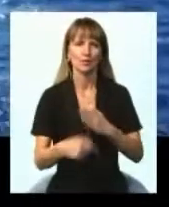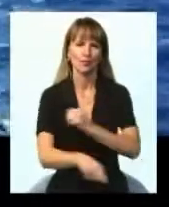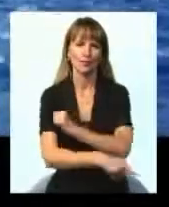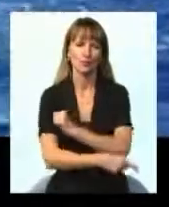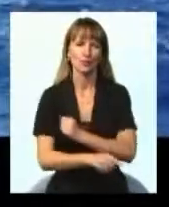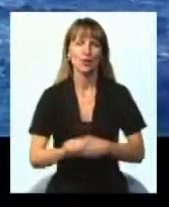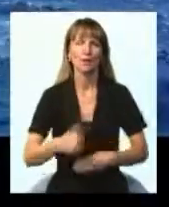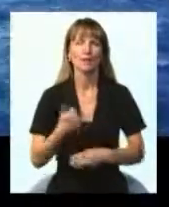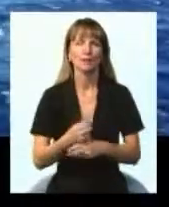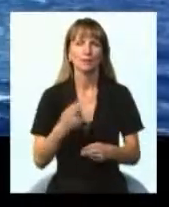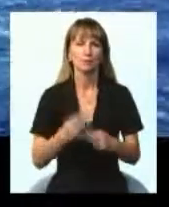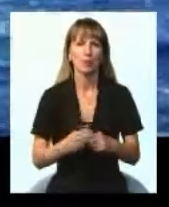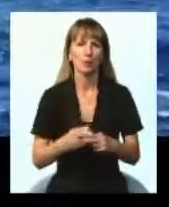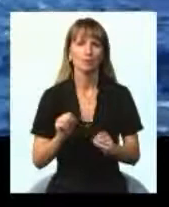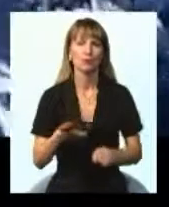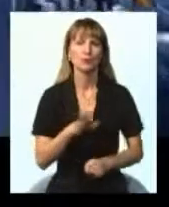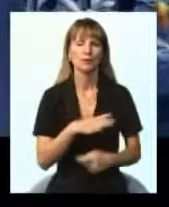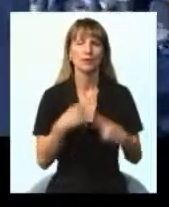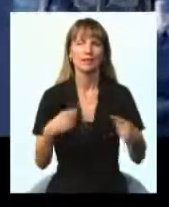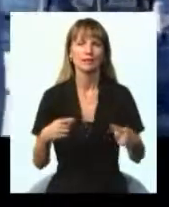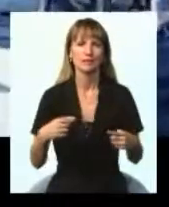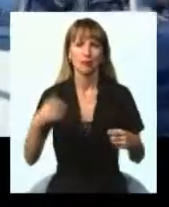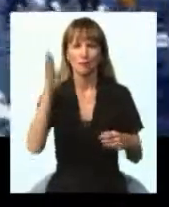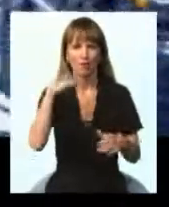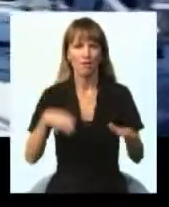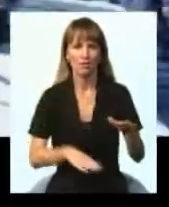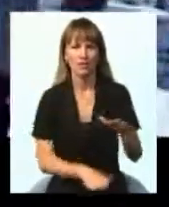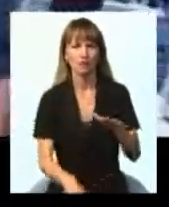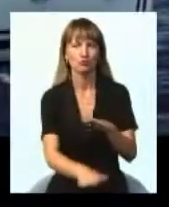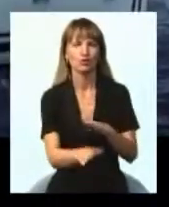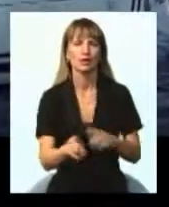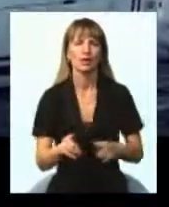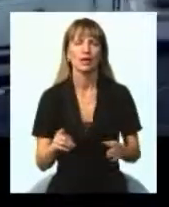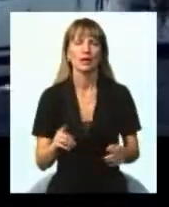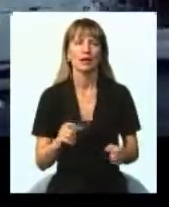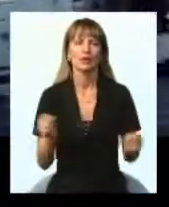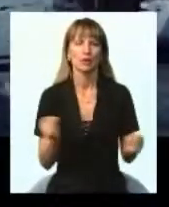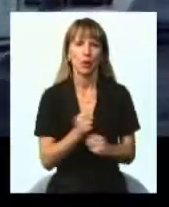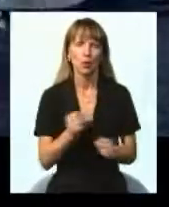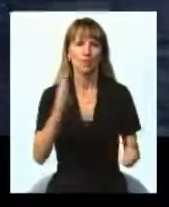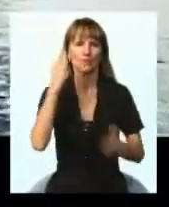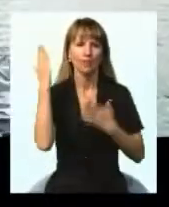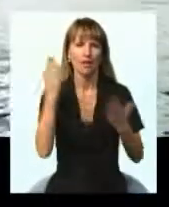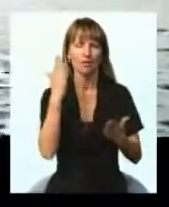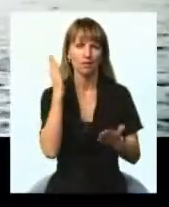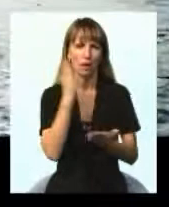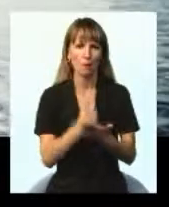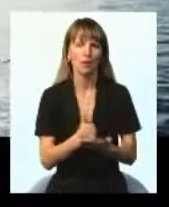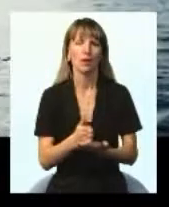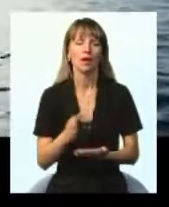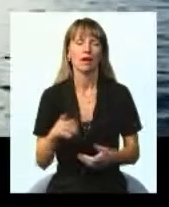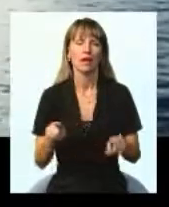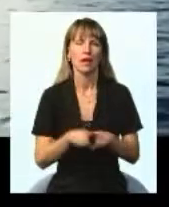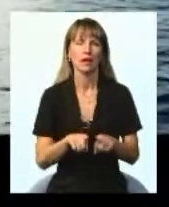Головними перепонами на дистанції можуть стати різні течії, швидкість і напрямок вітру, що змінюються. Вітрильний спорт